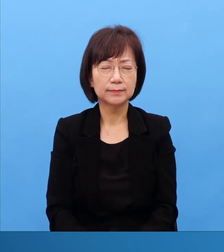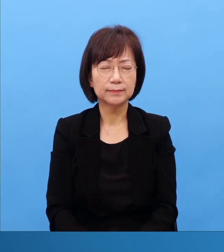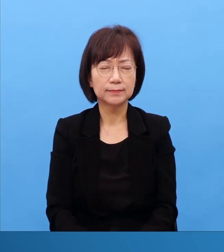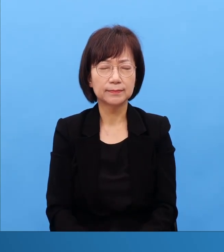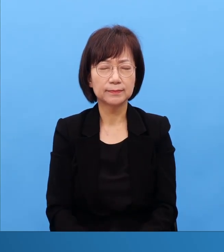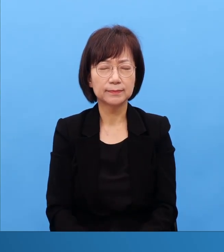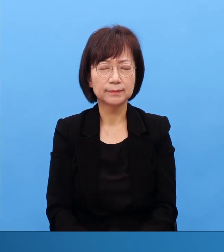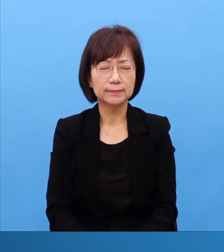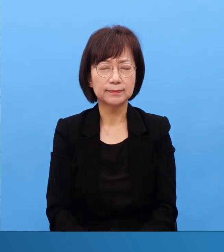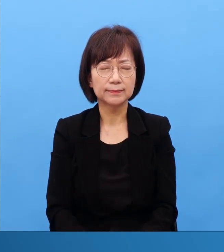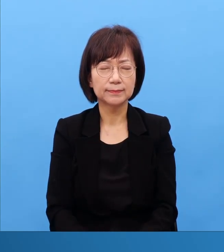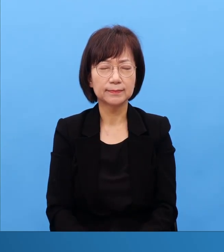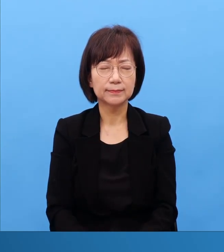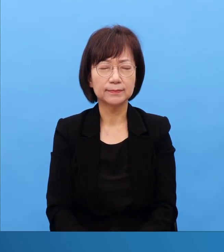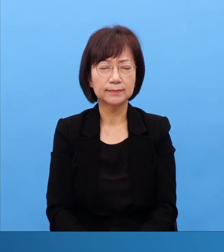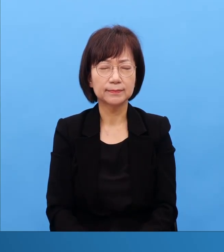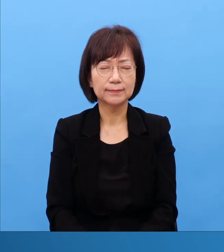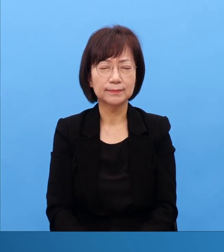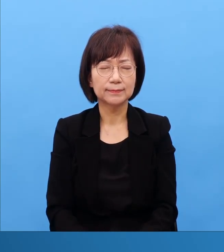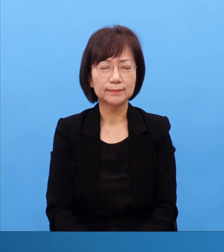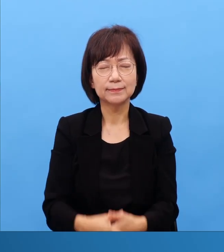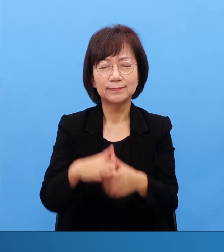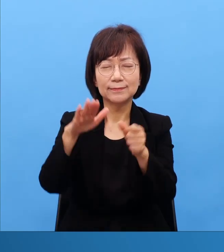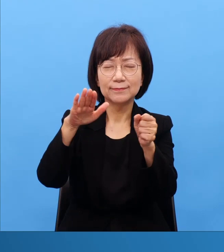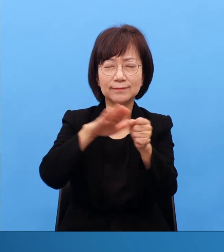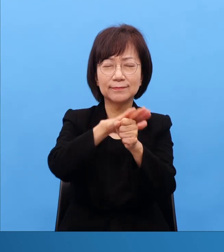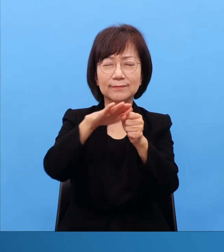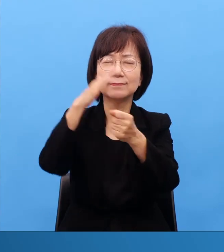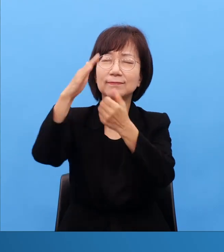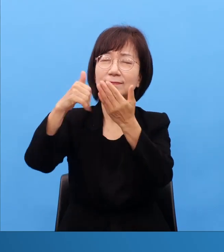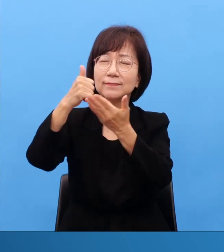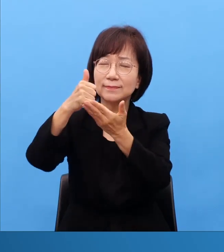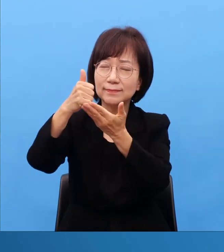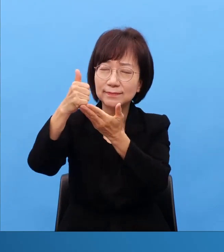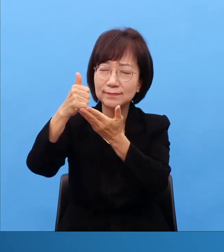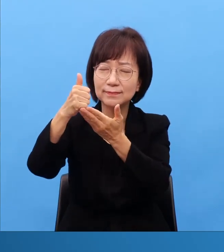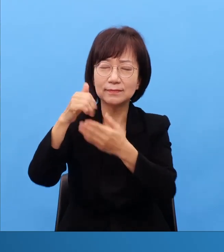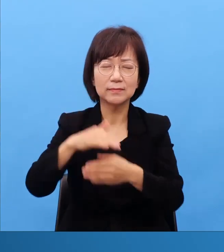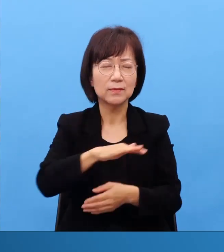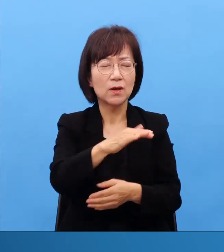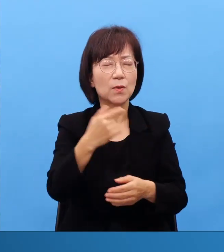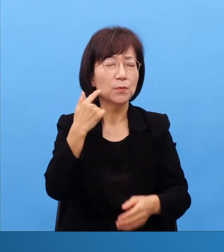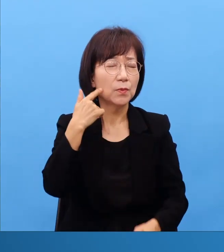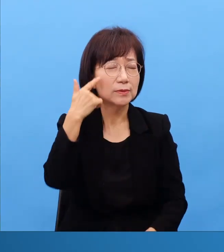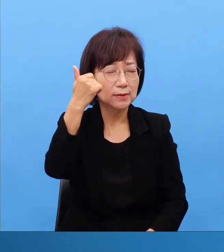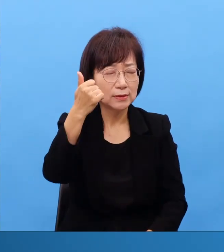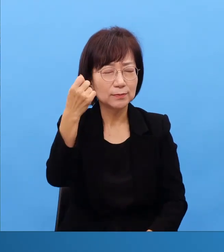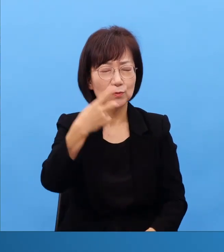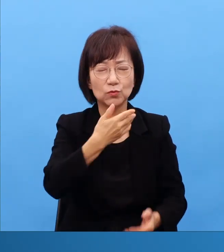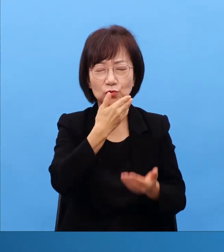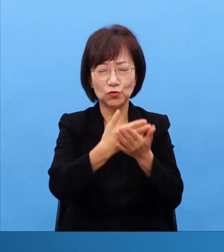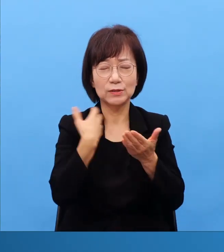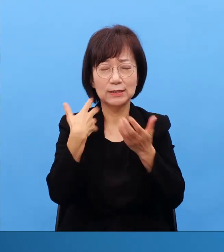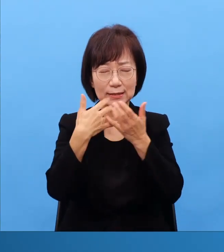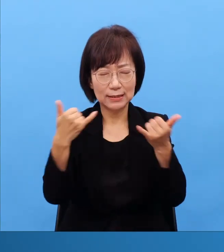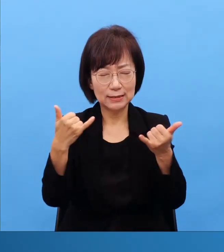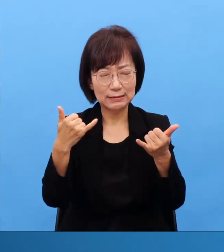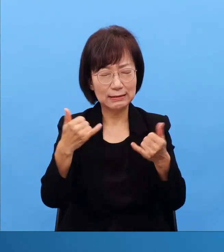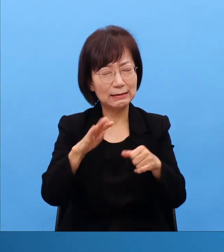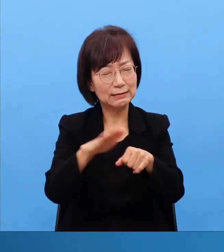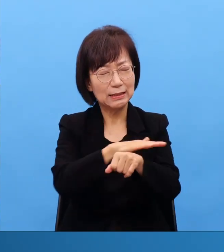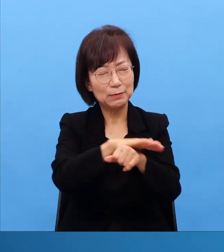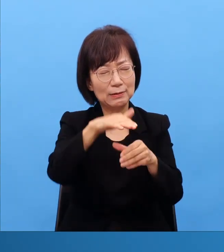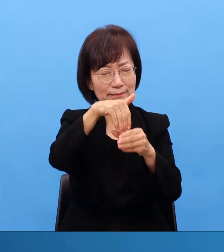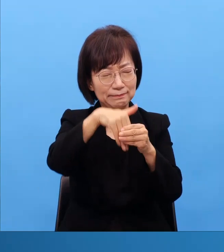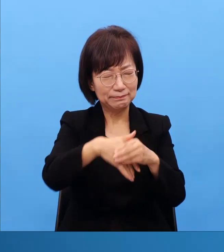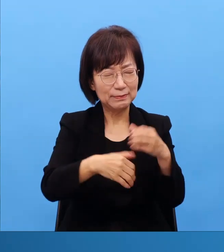three organizations. 사랑의 하나님, 저희 교역자들과 중직자들이 각인뿌리 체질에서 완전히